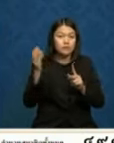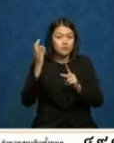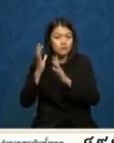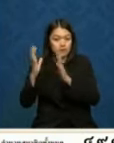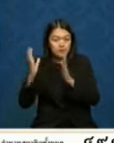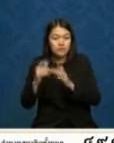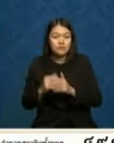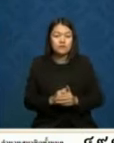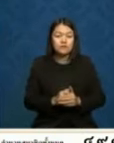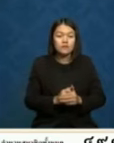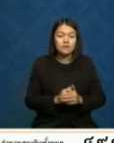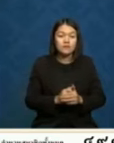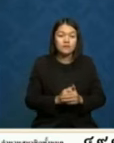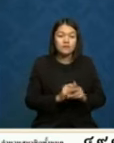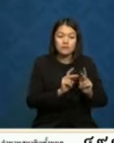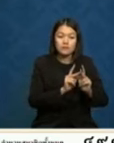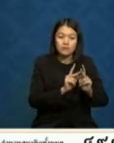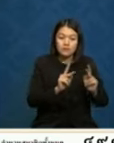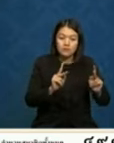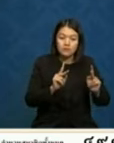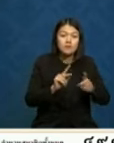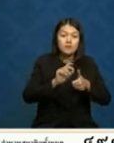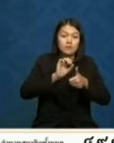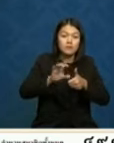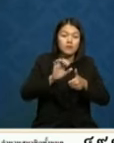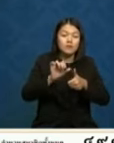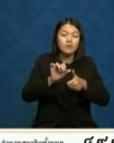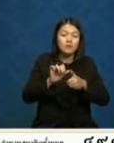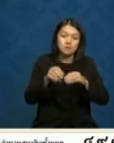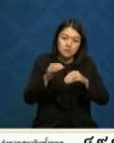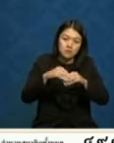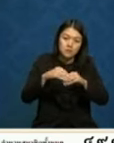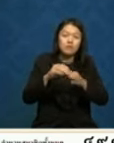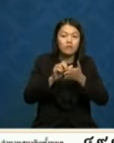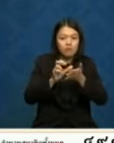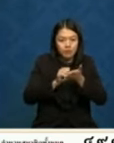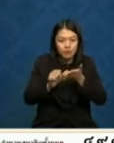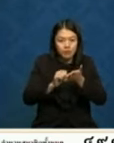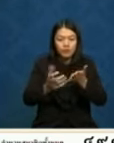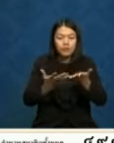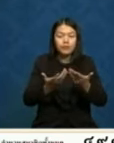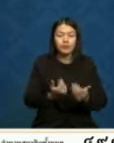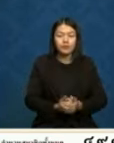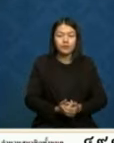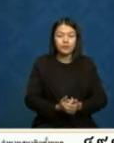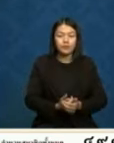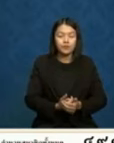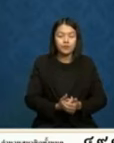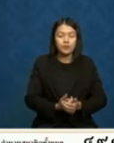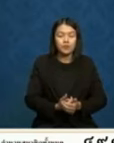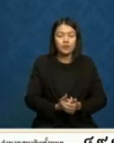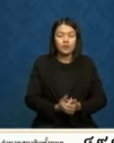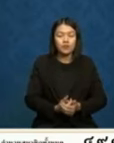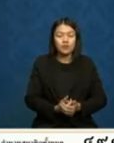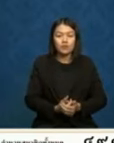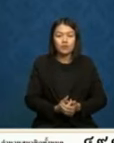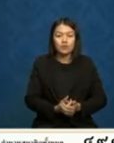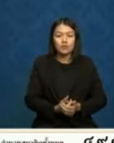ด้วยกับกรรมธิการที่สูงกว่าเห็นครับท่านผู้ใดเห็นด้วยกับกรรมธิการ